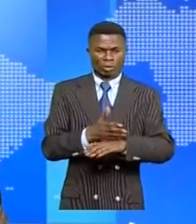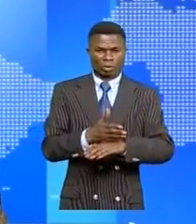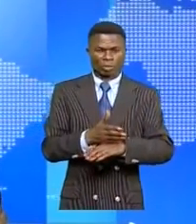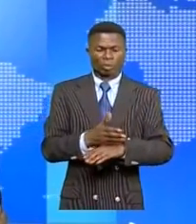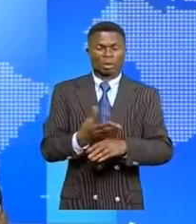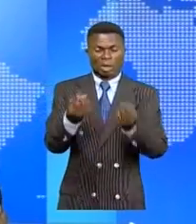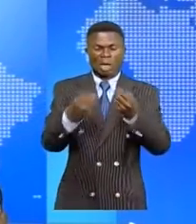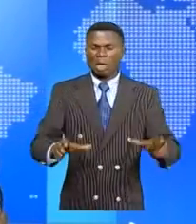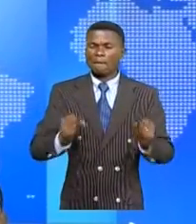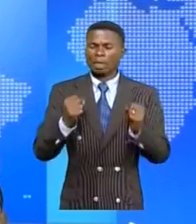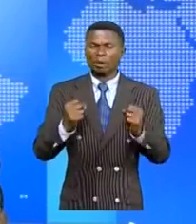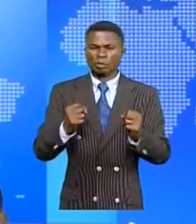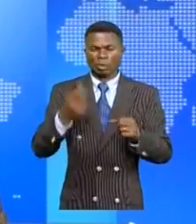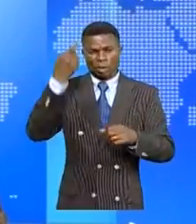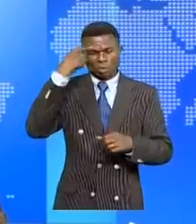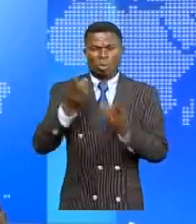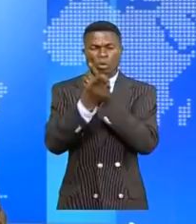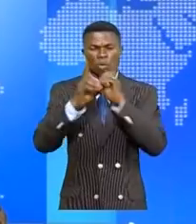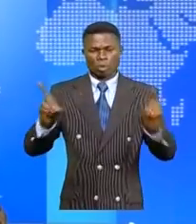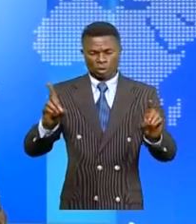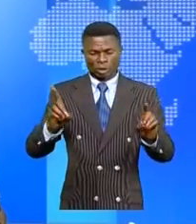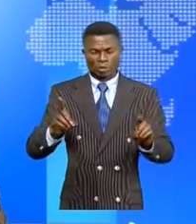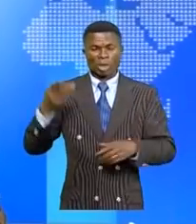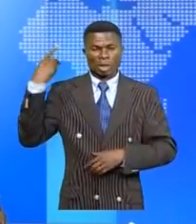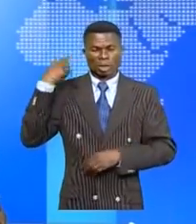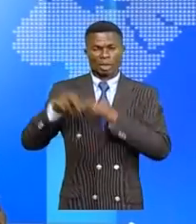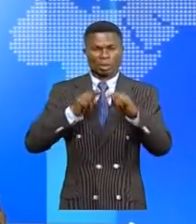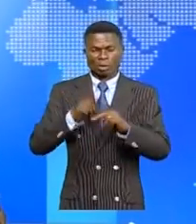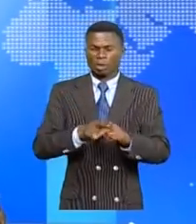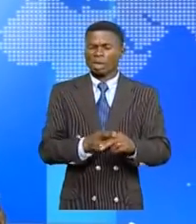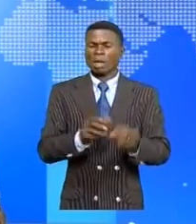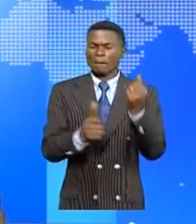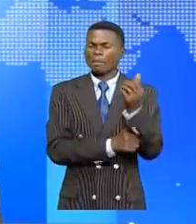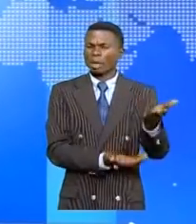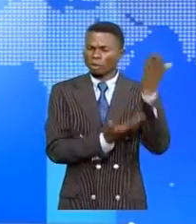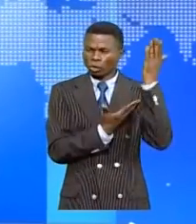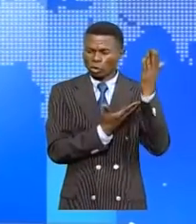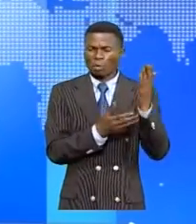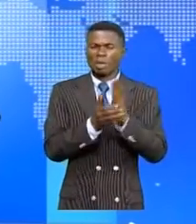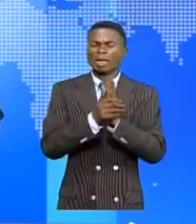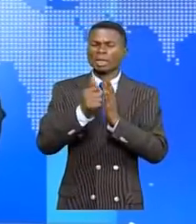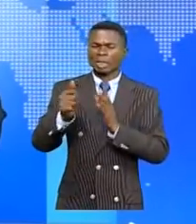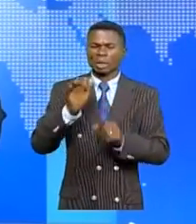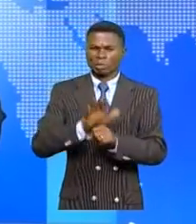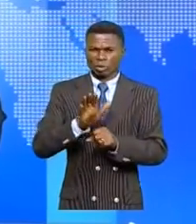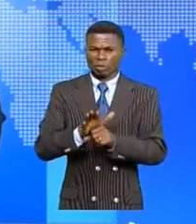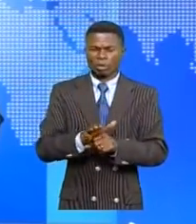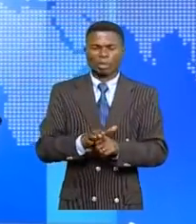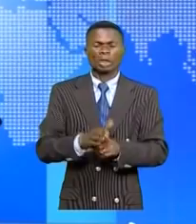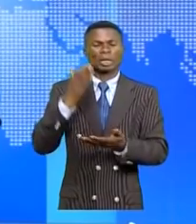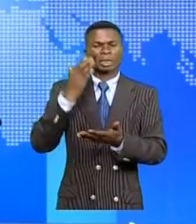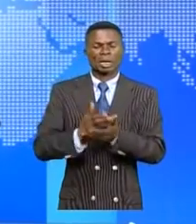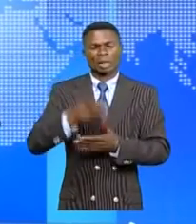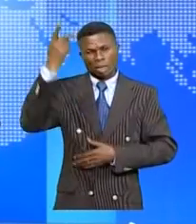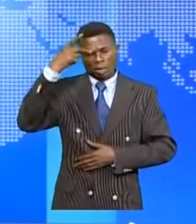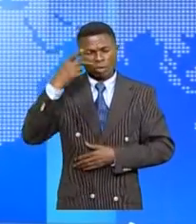immense perte pour le temple de la démocratie. Henri Thomas Lokondo était une valeur, un homme de qualité qui quitte la scène politique